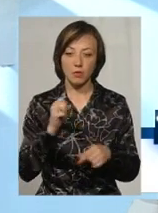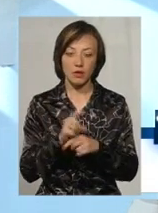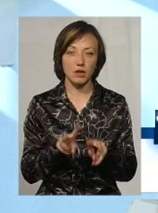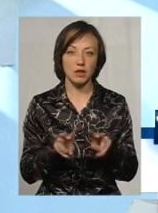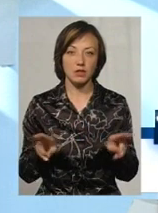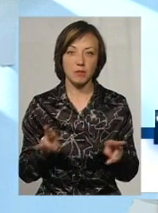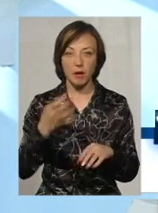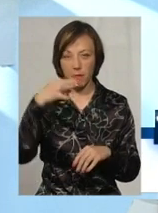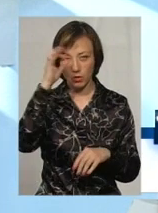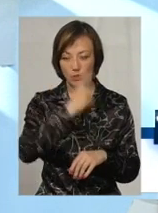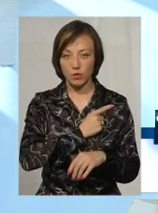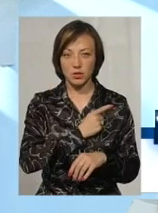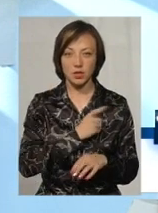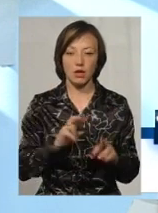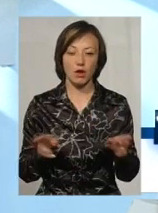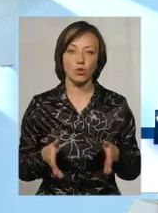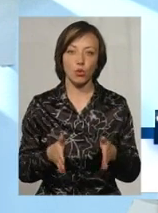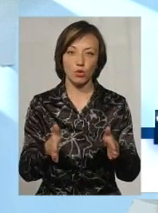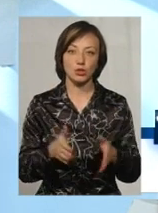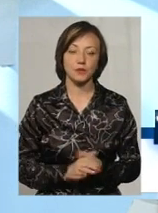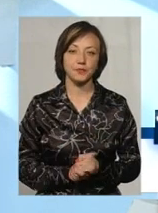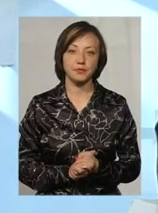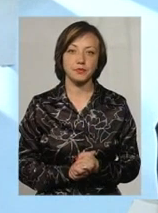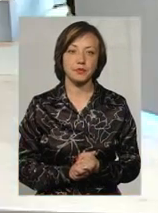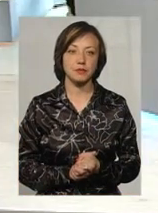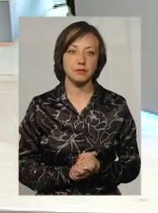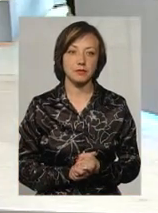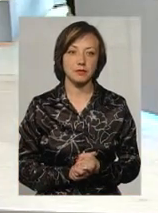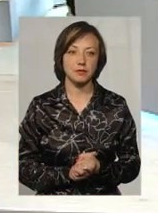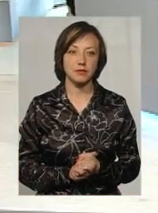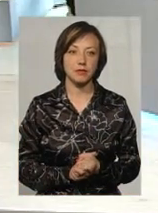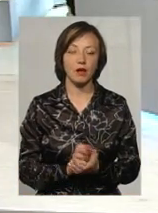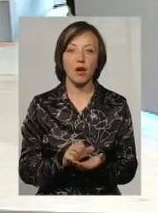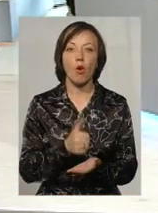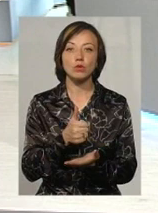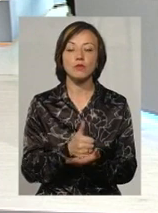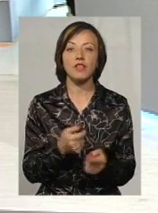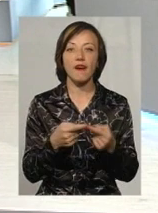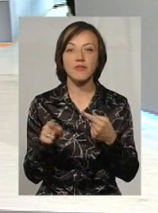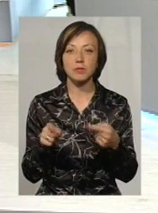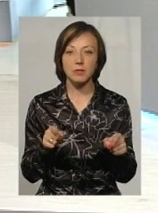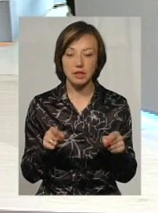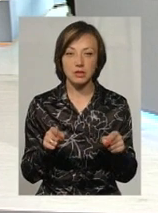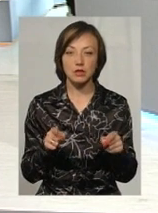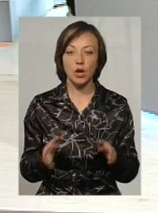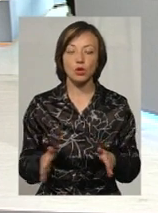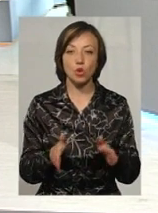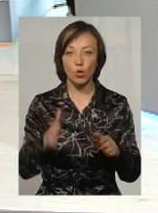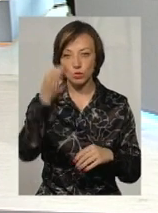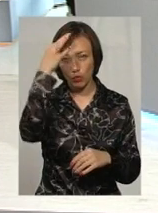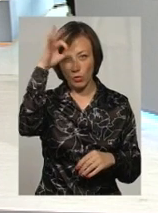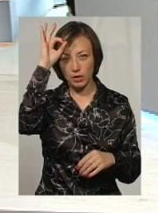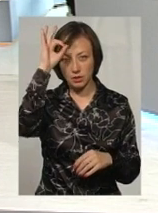в патрульних поліцейських, так само і в дорожній поліції. Хочу додати, основна відмінність дорожньої